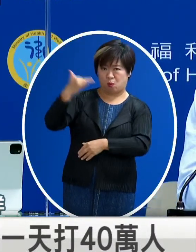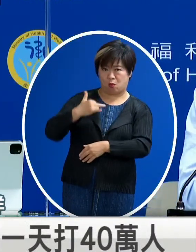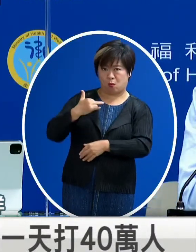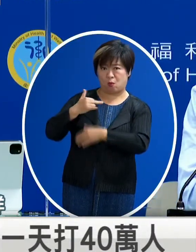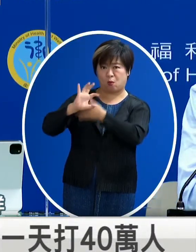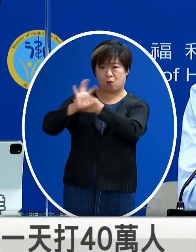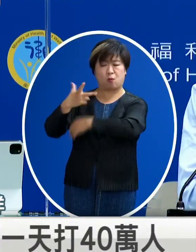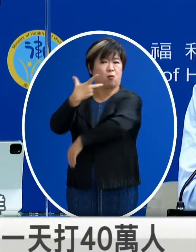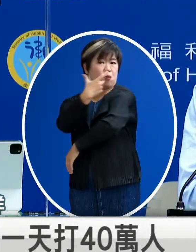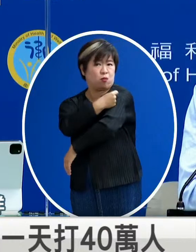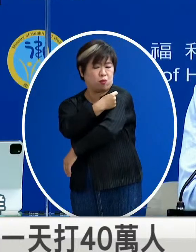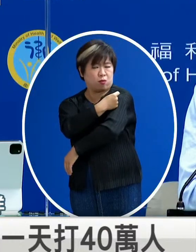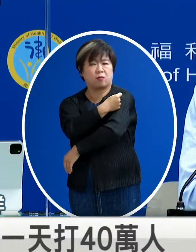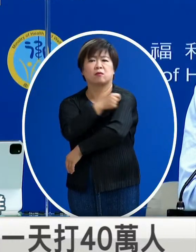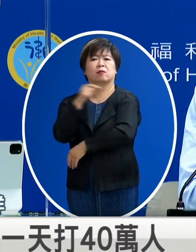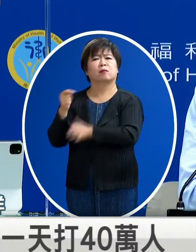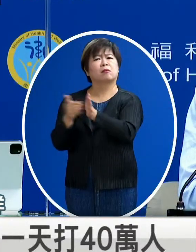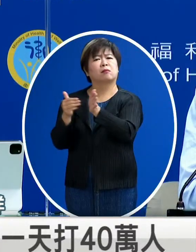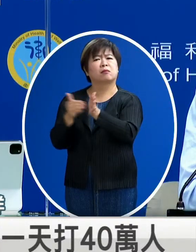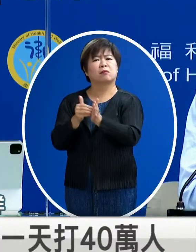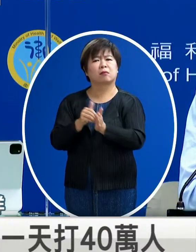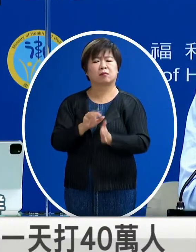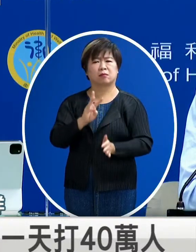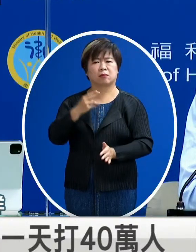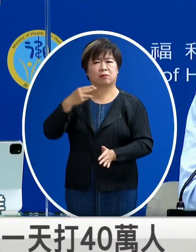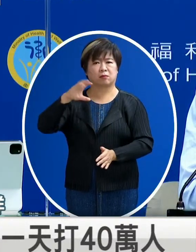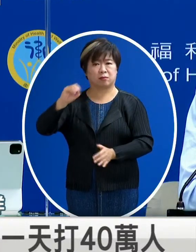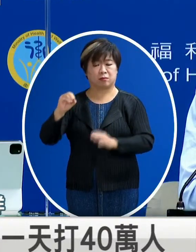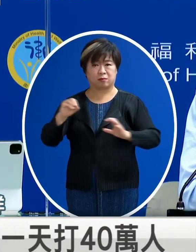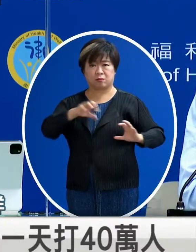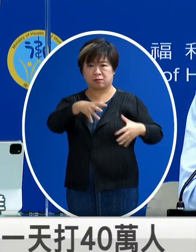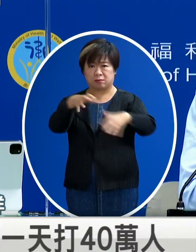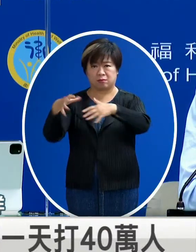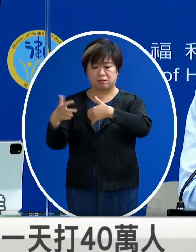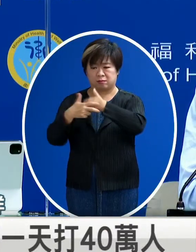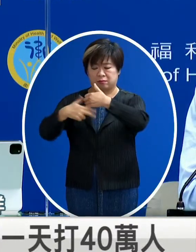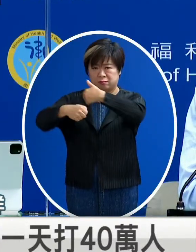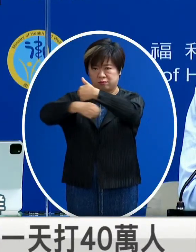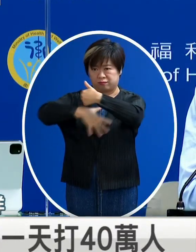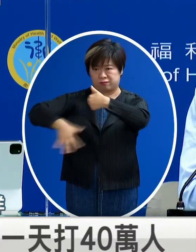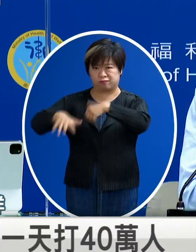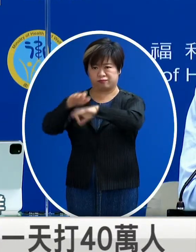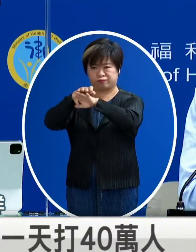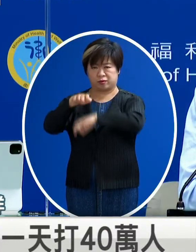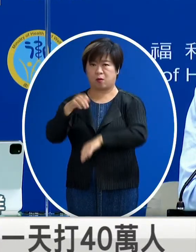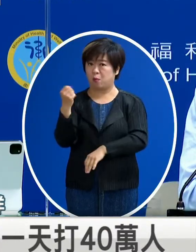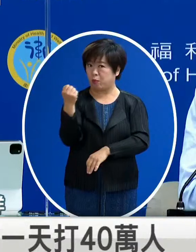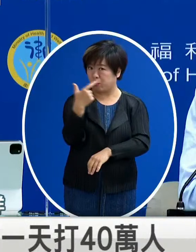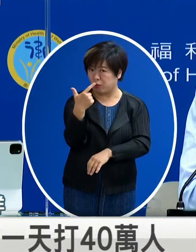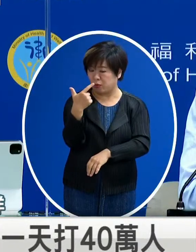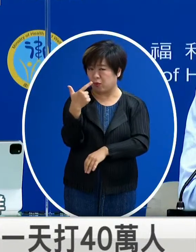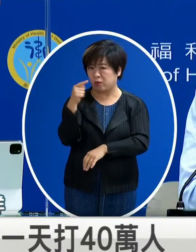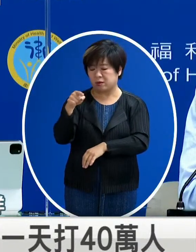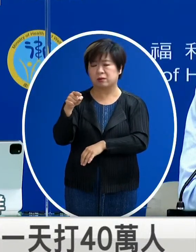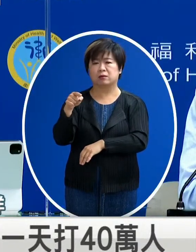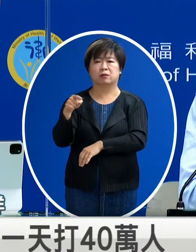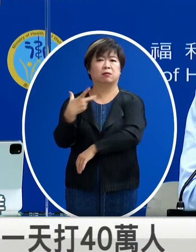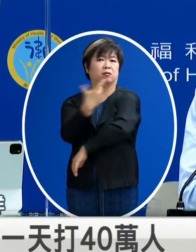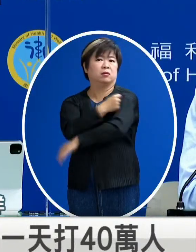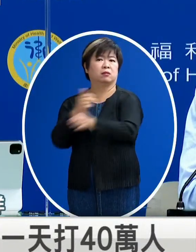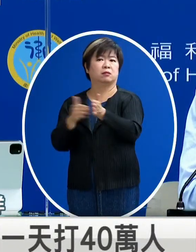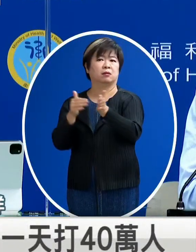是列在世界卫生组织所认可的这六项的疫苗的话，那我们都会把